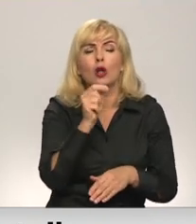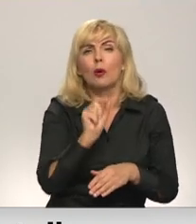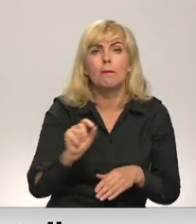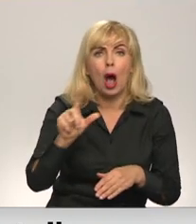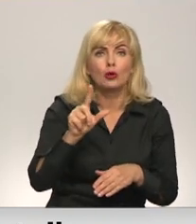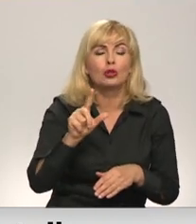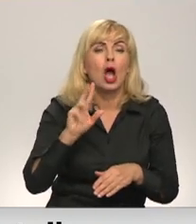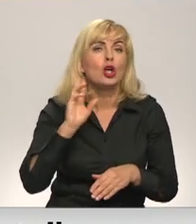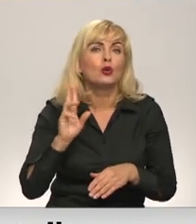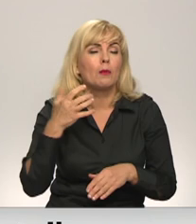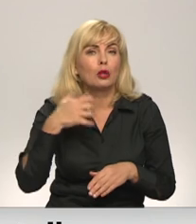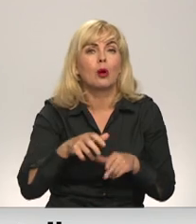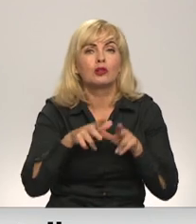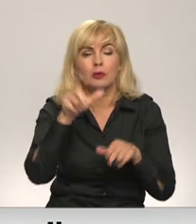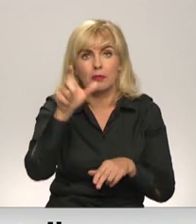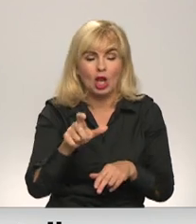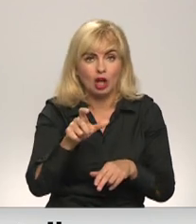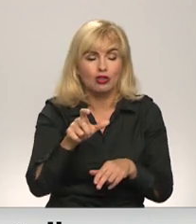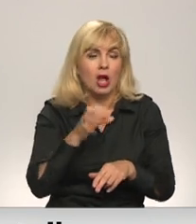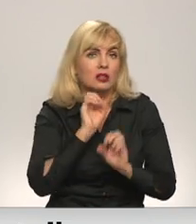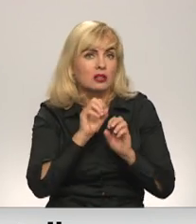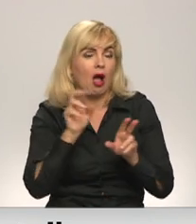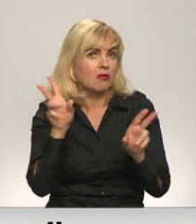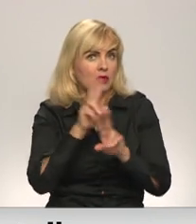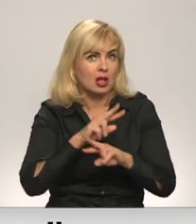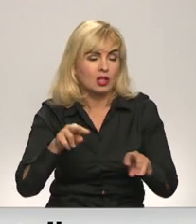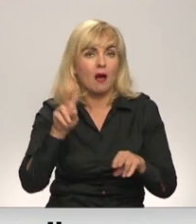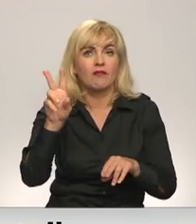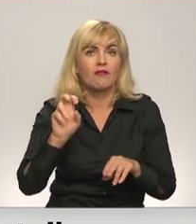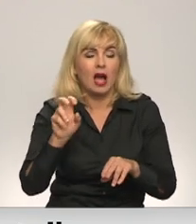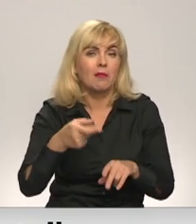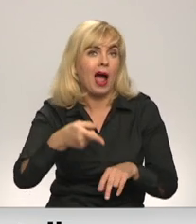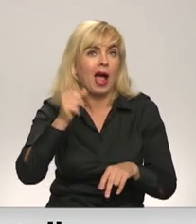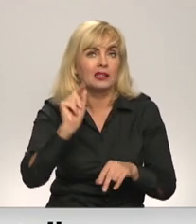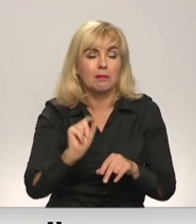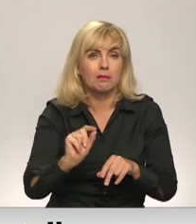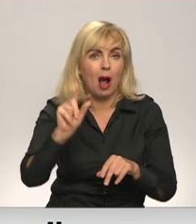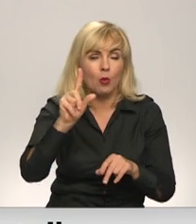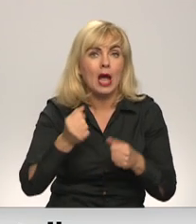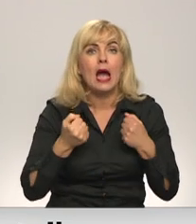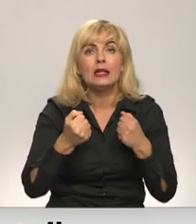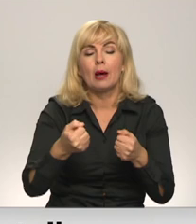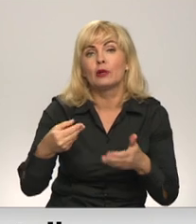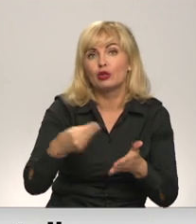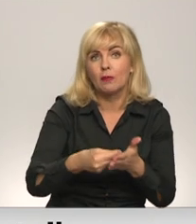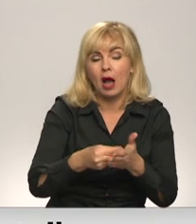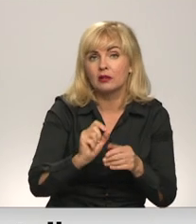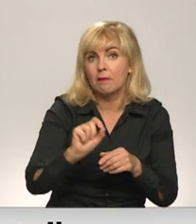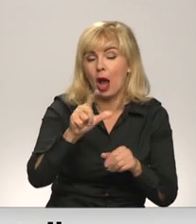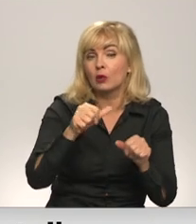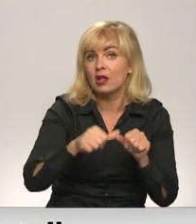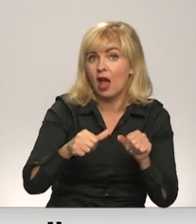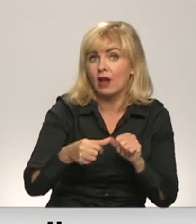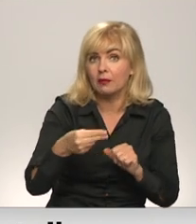Jūrmalas domas priekšsēdētājs gan pauž neizpratni par ministrijas vēlmi aizliegt paaugstināt iebraukšanas maksu, jo pieaugot degvielas